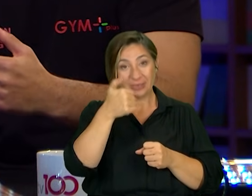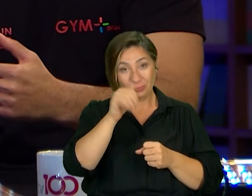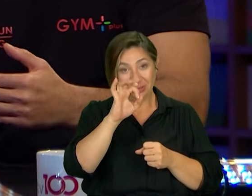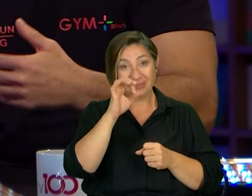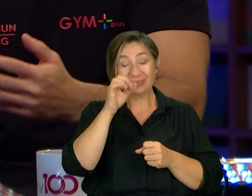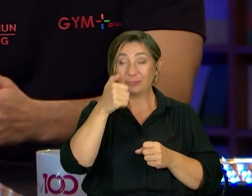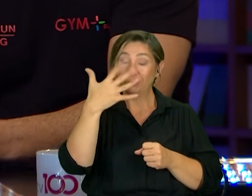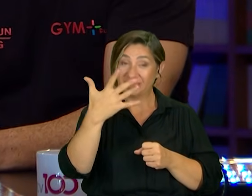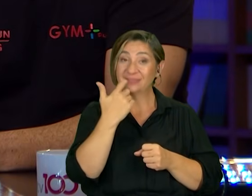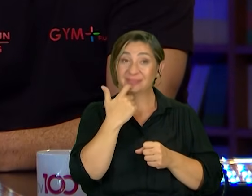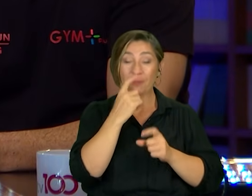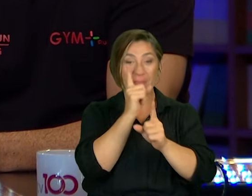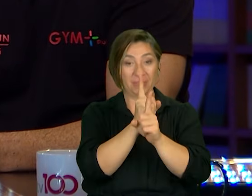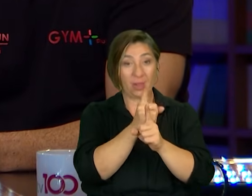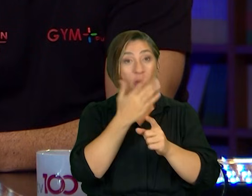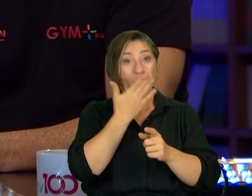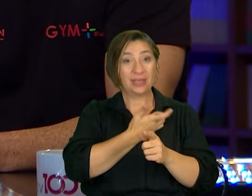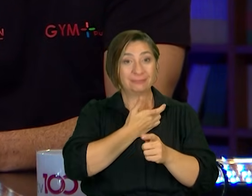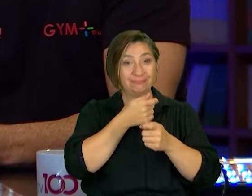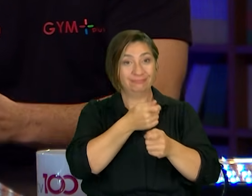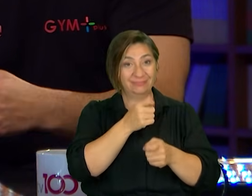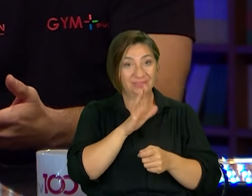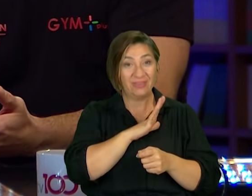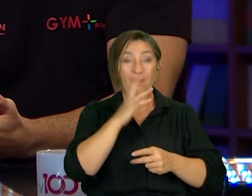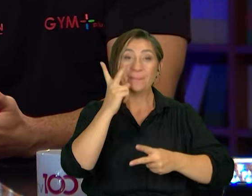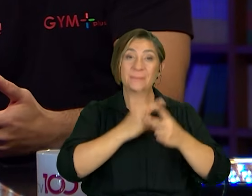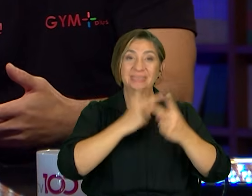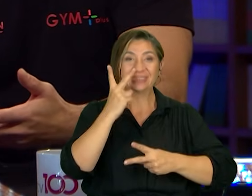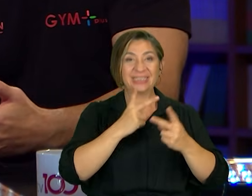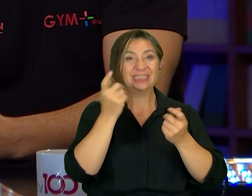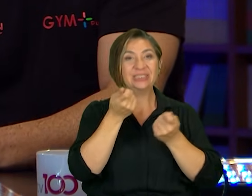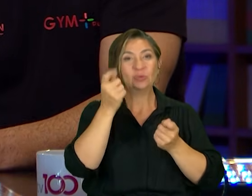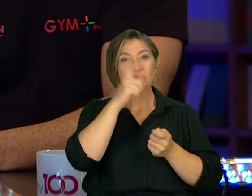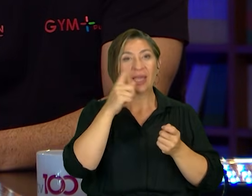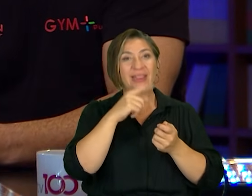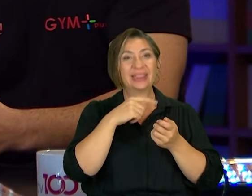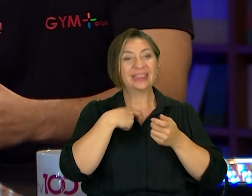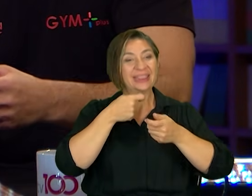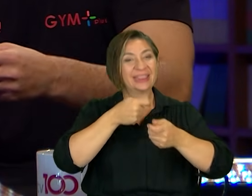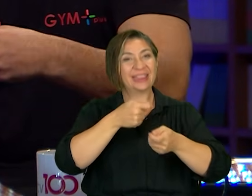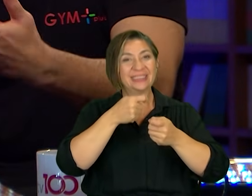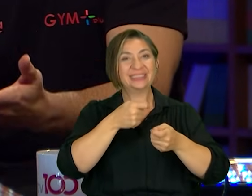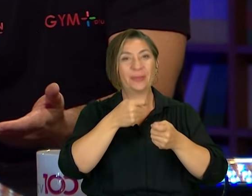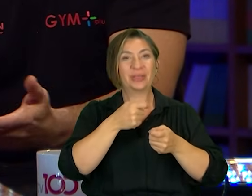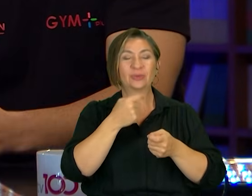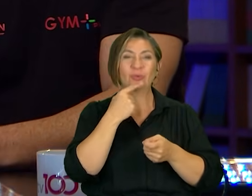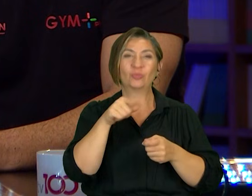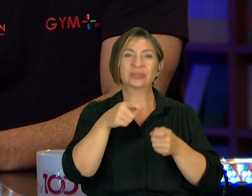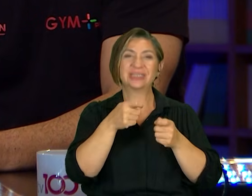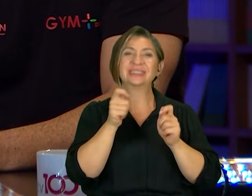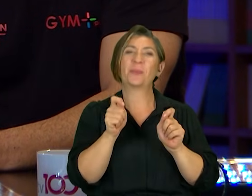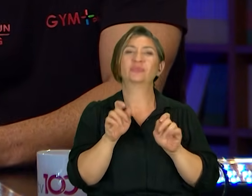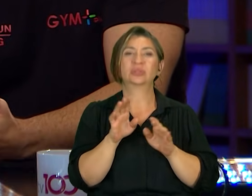60-65 yaşında birebir ders yaptığım öğrencilerim var. Bazen işlerimden dolayı derslerimi hani diyorum ki bugün